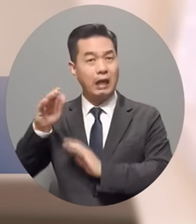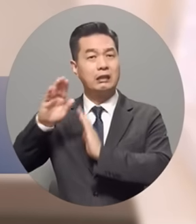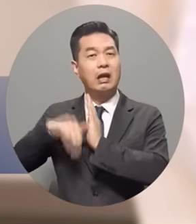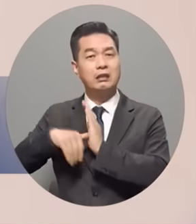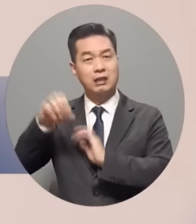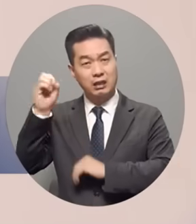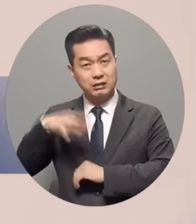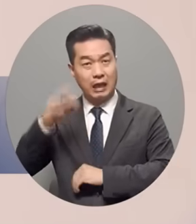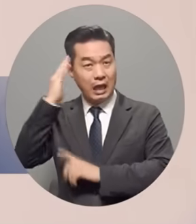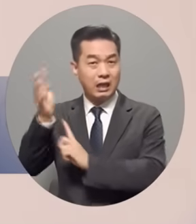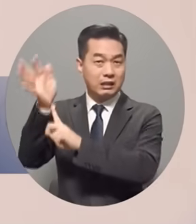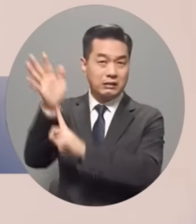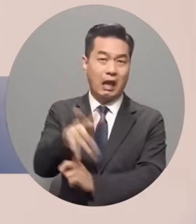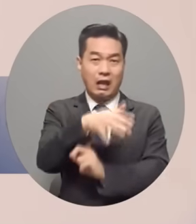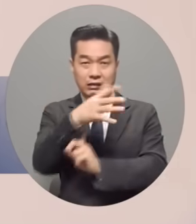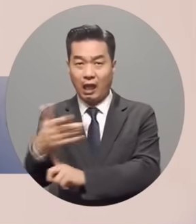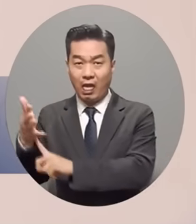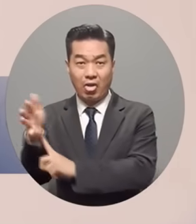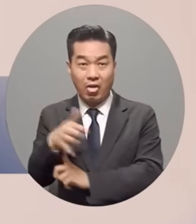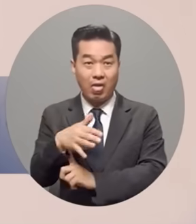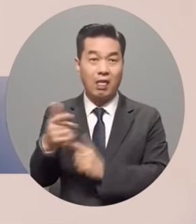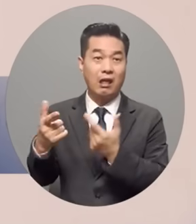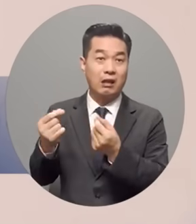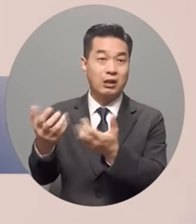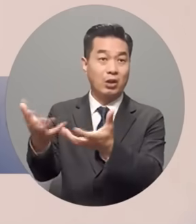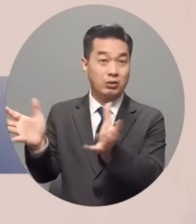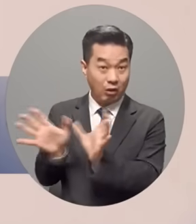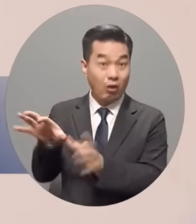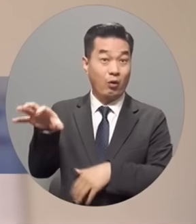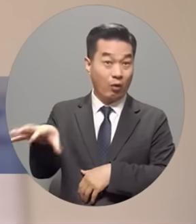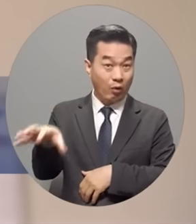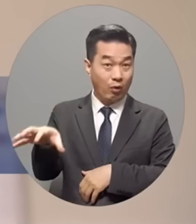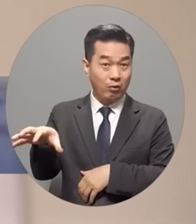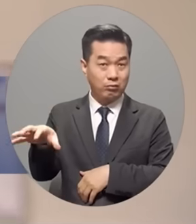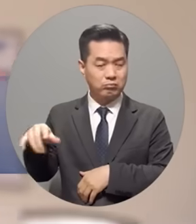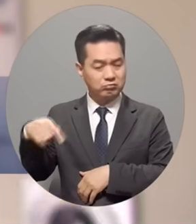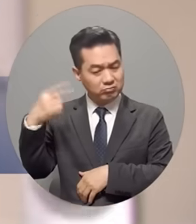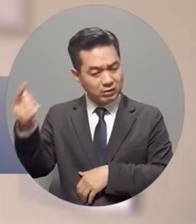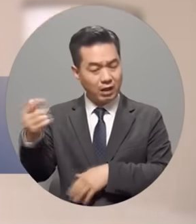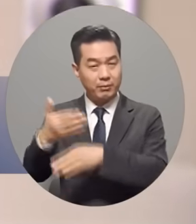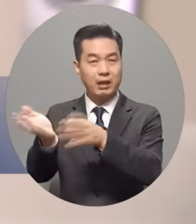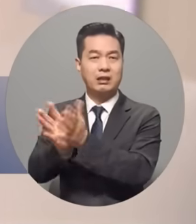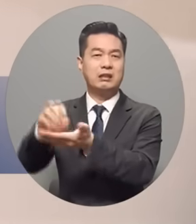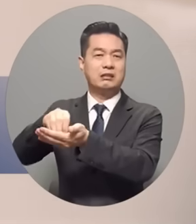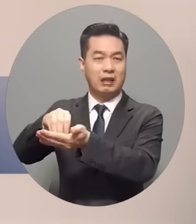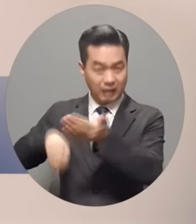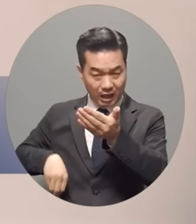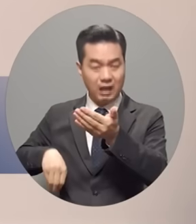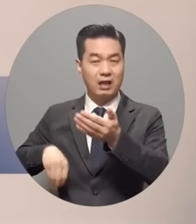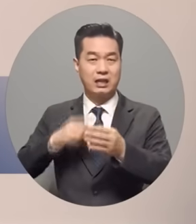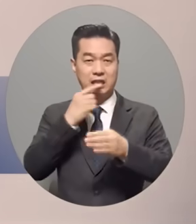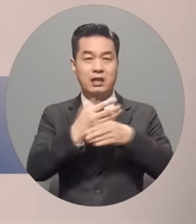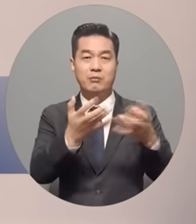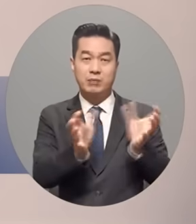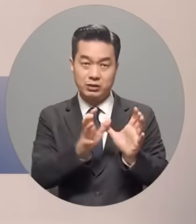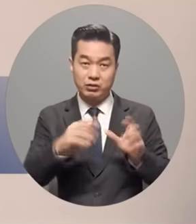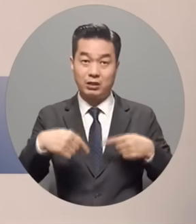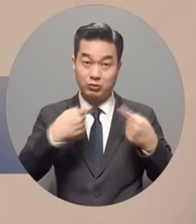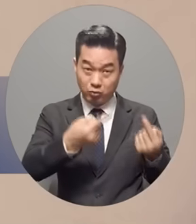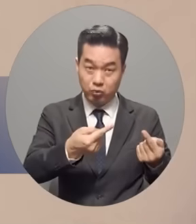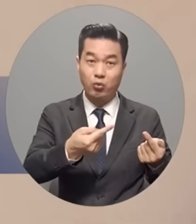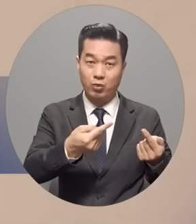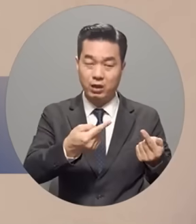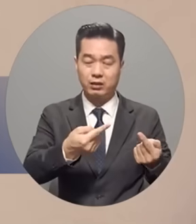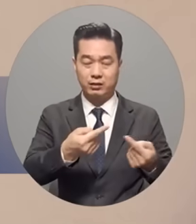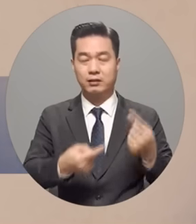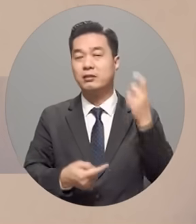태극기 들고 했던 그런 이제 그런 쪽이었고 그다음에 탈당을 하고 민주당 쪽으로 갔다 이렇게